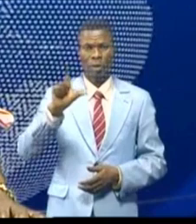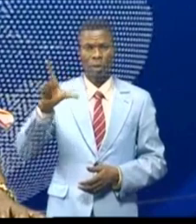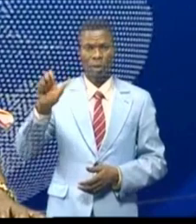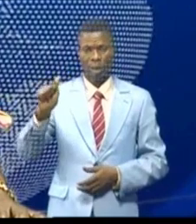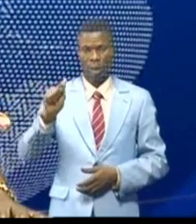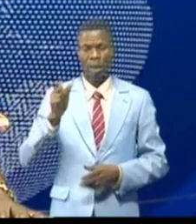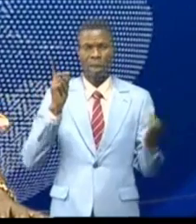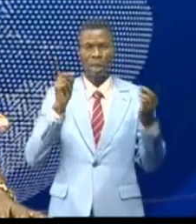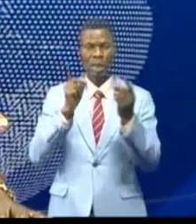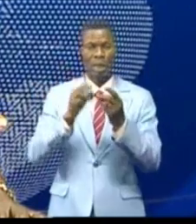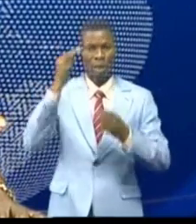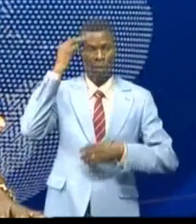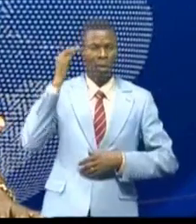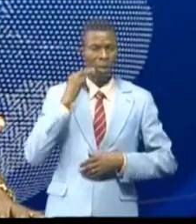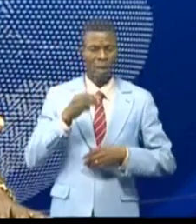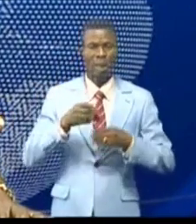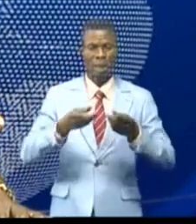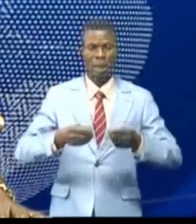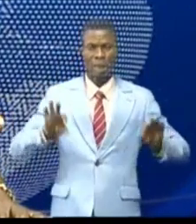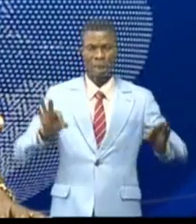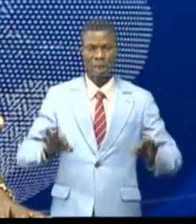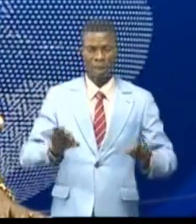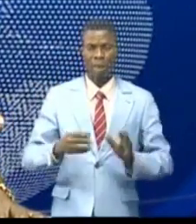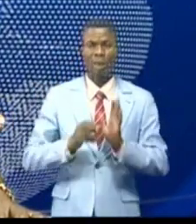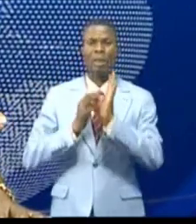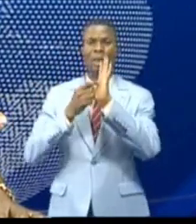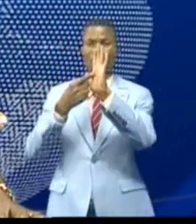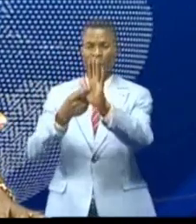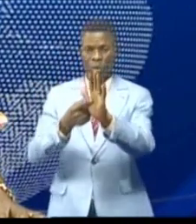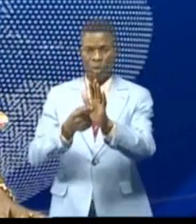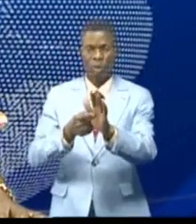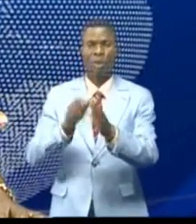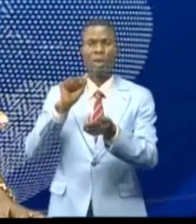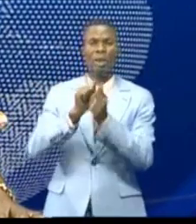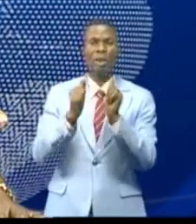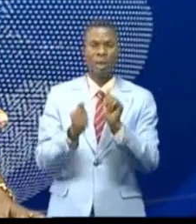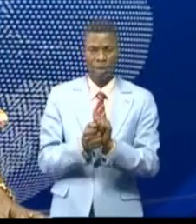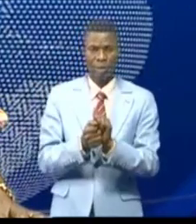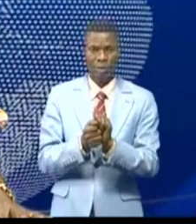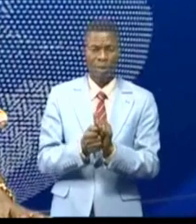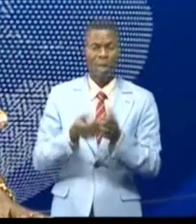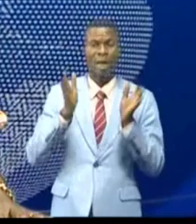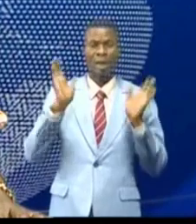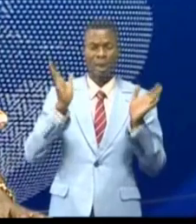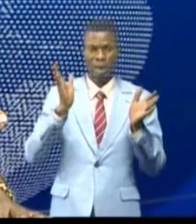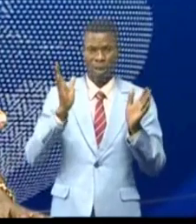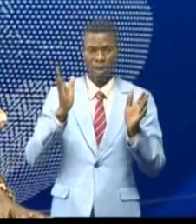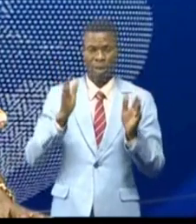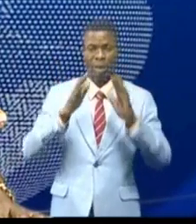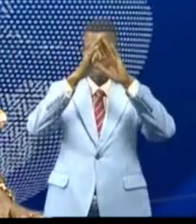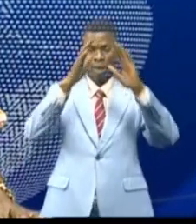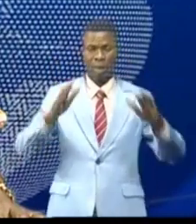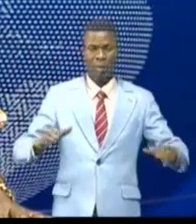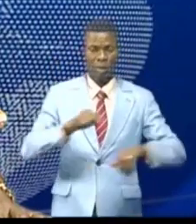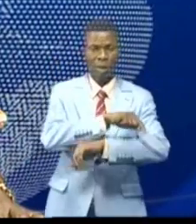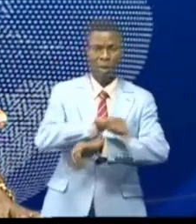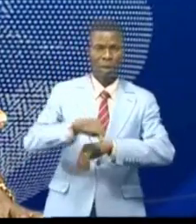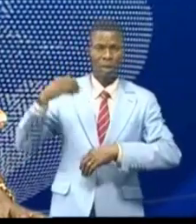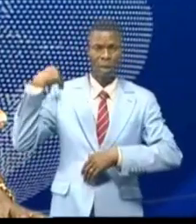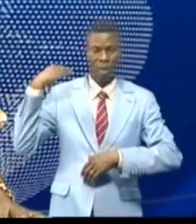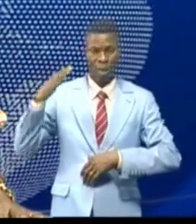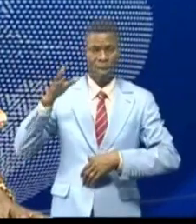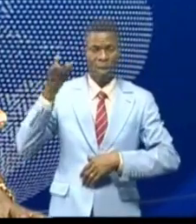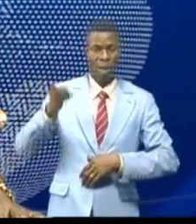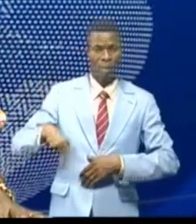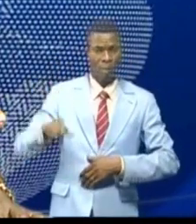de l'Urbanisme et Habitat pour lui présenter la situation désastreuse de bâtiments administratifs de